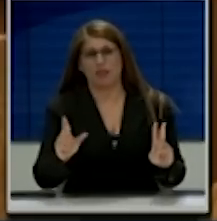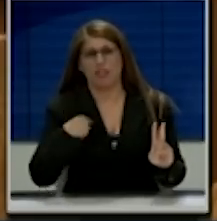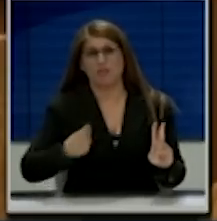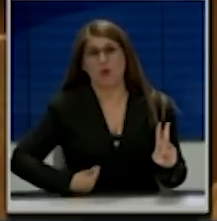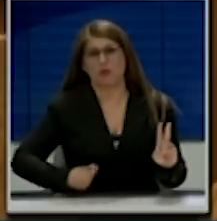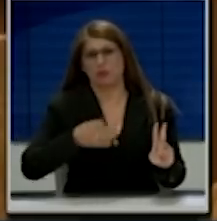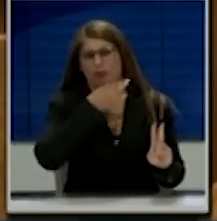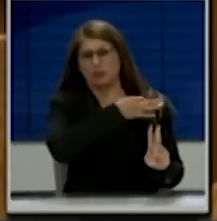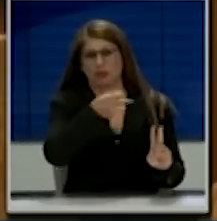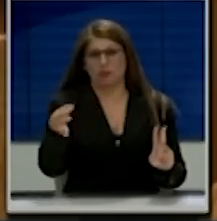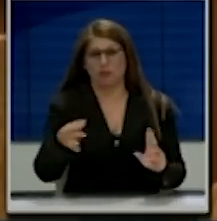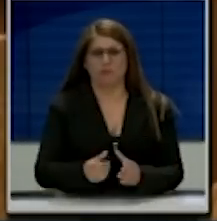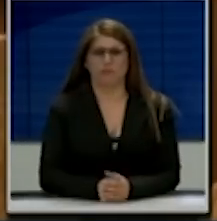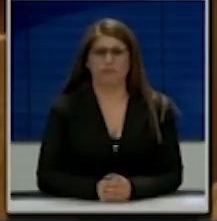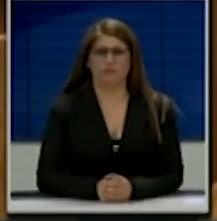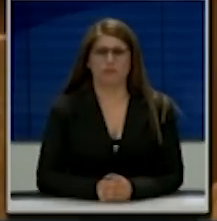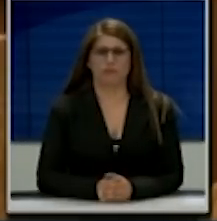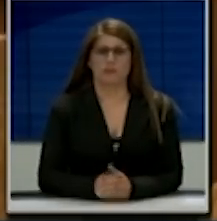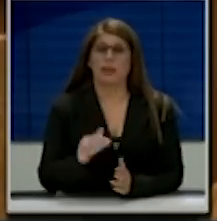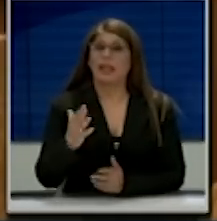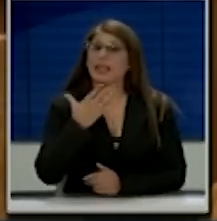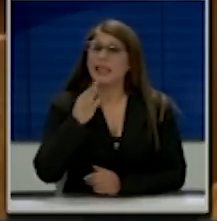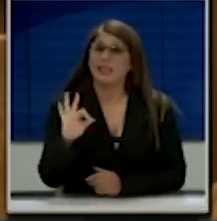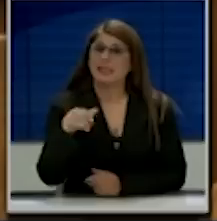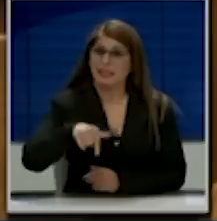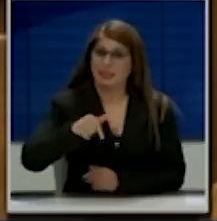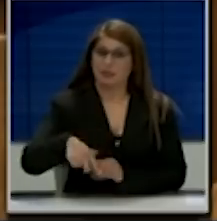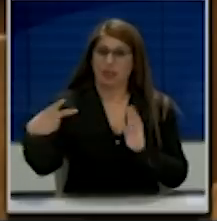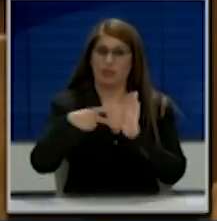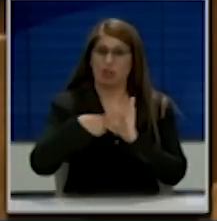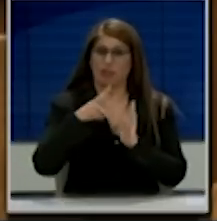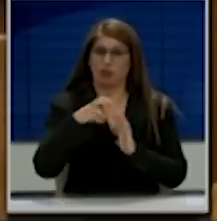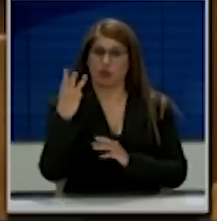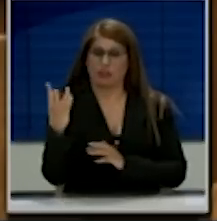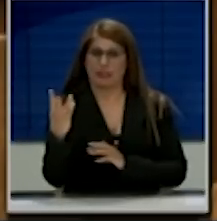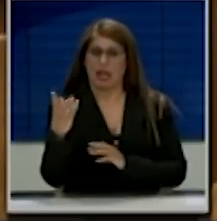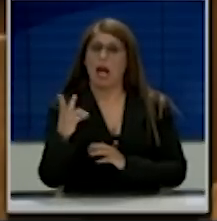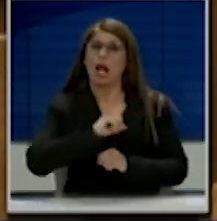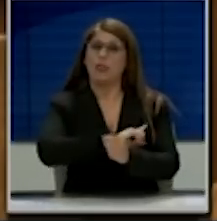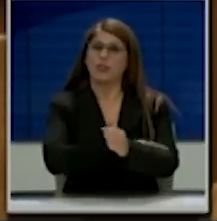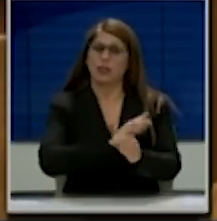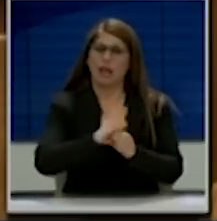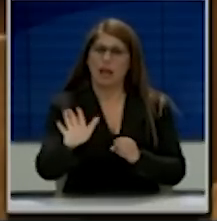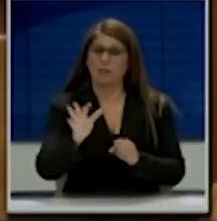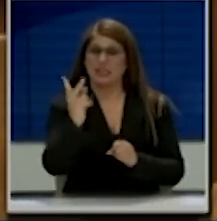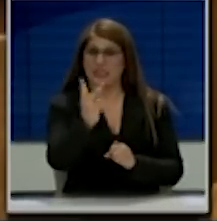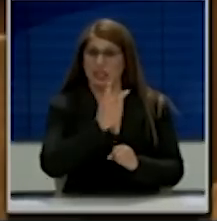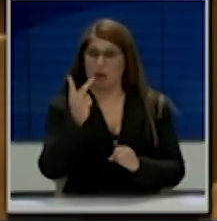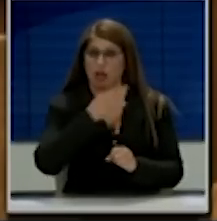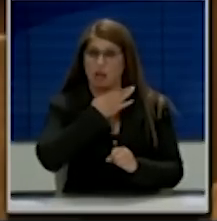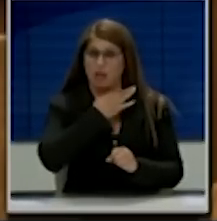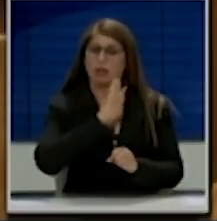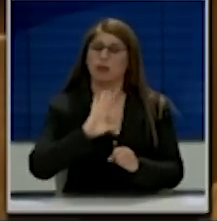δημόσια. Γιατί σήμερα, το 2023, οι δυνατότητες για κάλυψη των κοινωνικών αναγκών